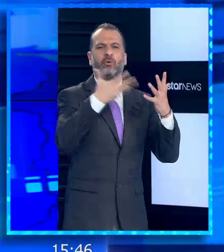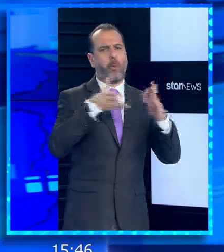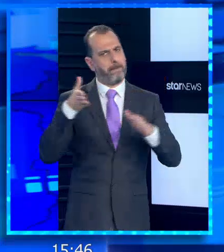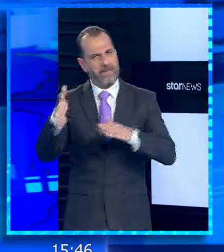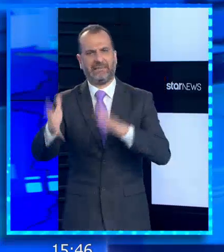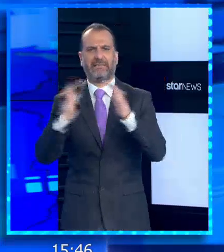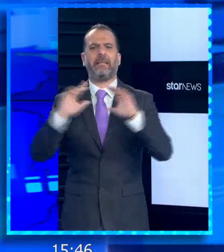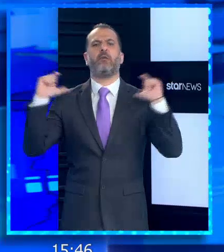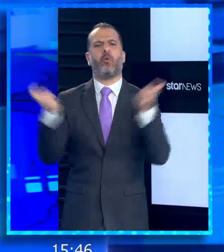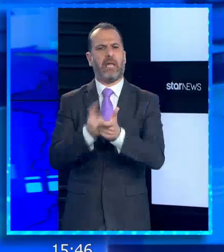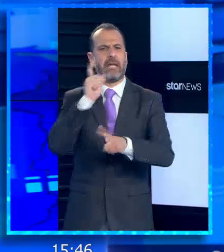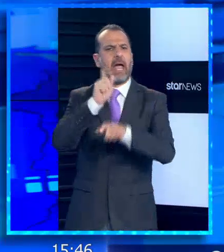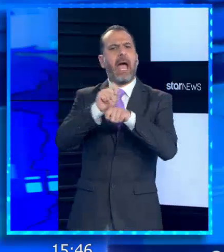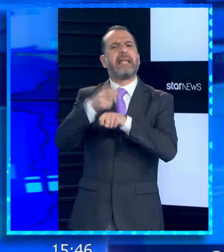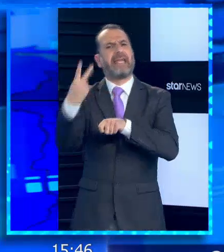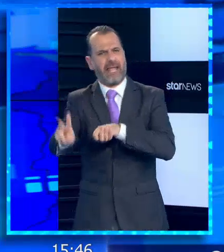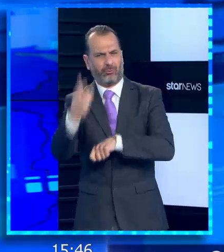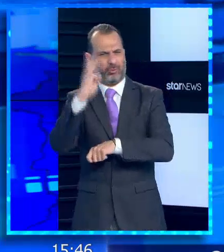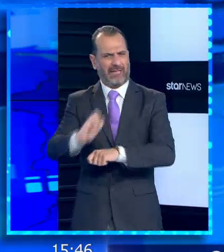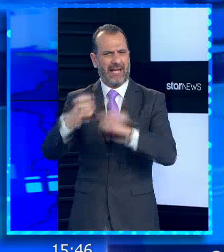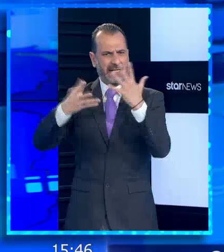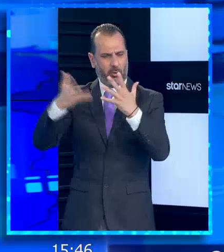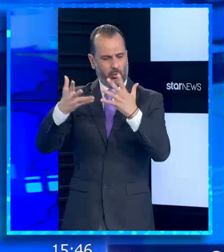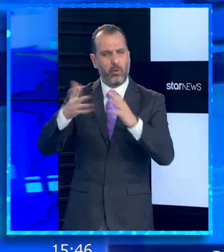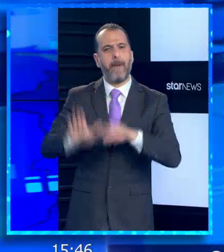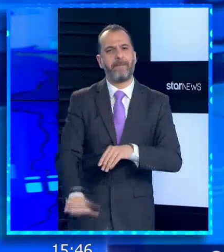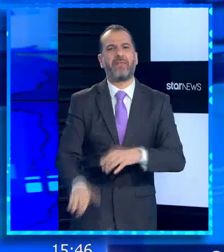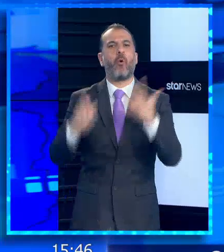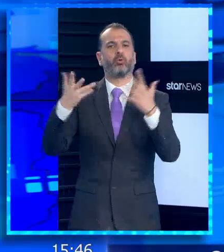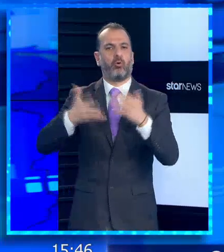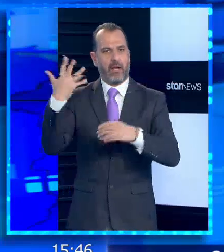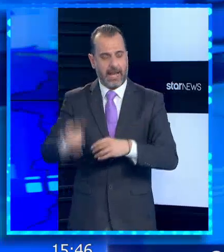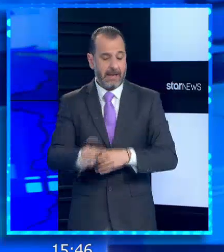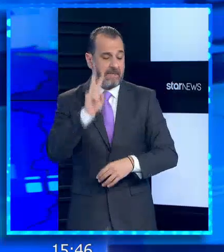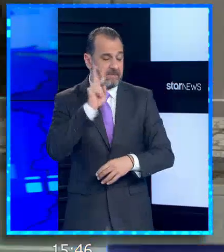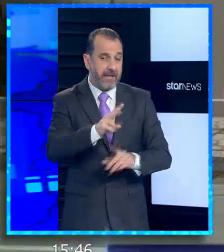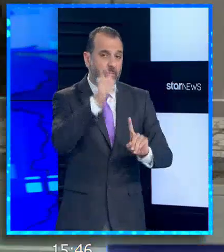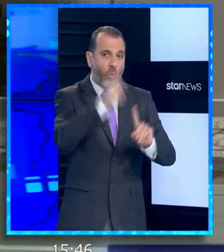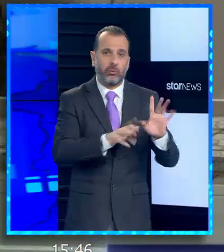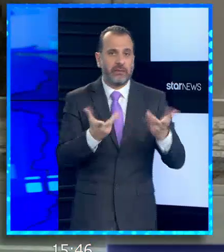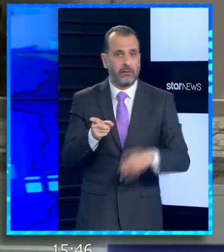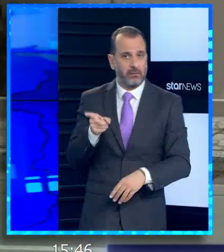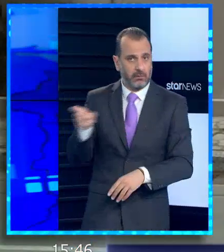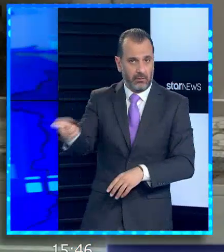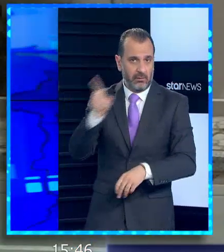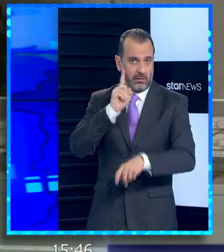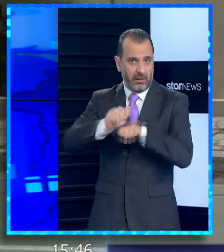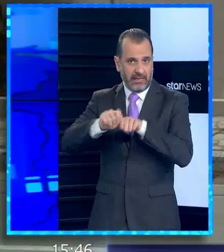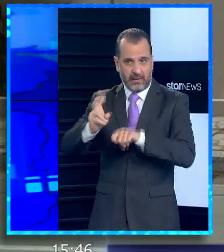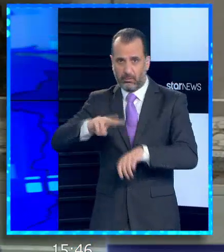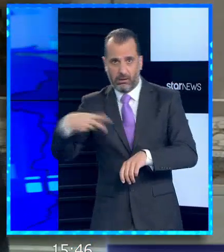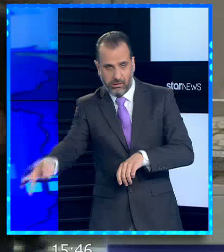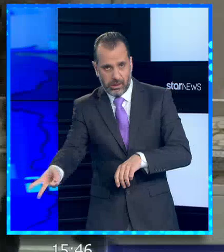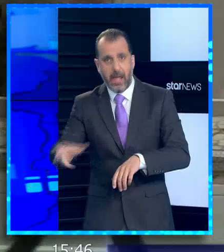του ηλικίας 39 ετών και να αυτοκτόνησε, ενώ στο χώρο βρισκόταν και το ανήλικο παιδάκι τους. Το ζευγάρι εντοπίστηκε νεκρό